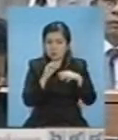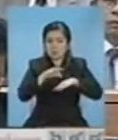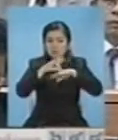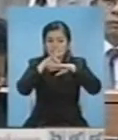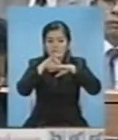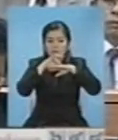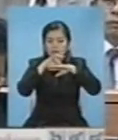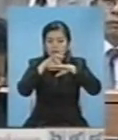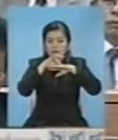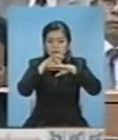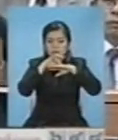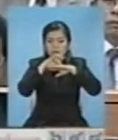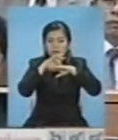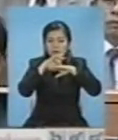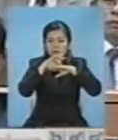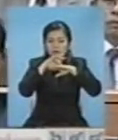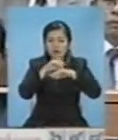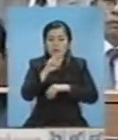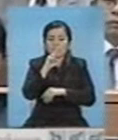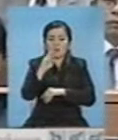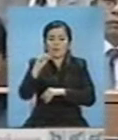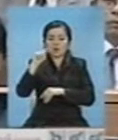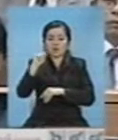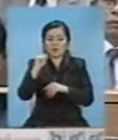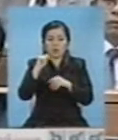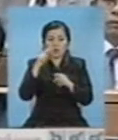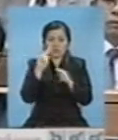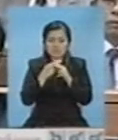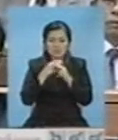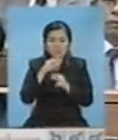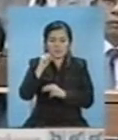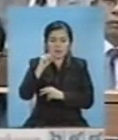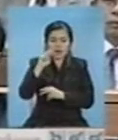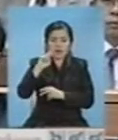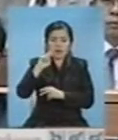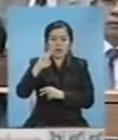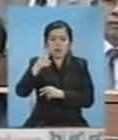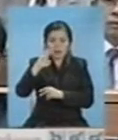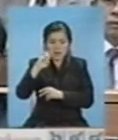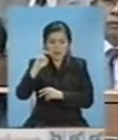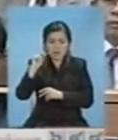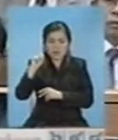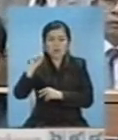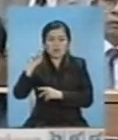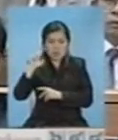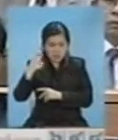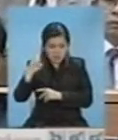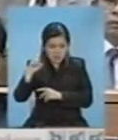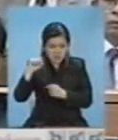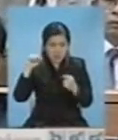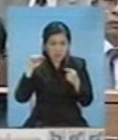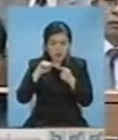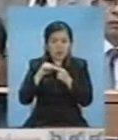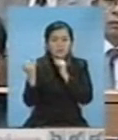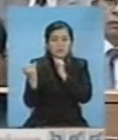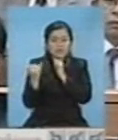ฐมนตรีประจำสำนักนายกรัฐมนตรีคุณนลินีทวีสินกรณีเกี่ยวพันกับการขึ้นบัญชีดำของก